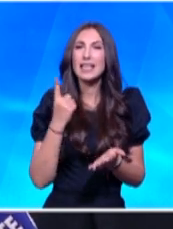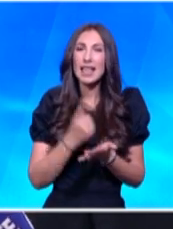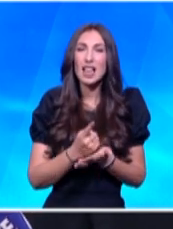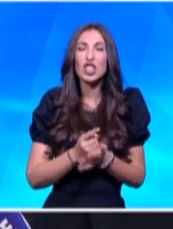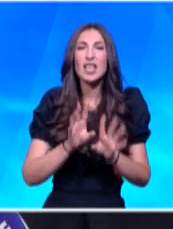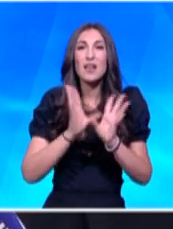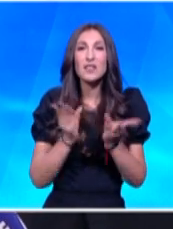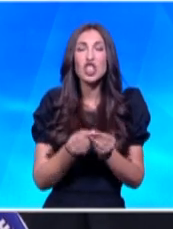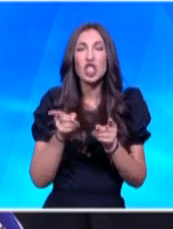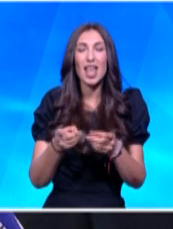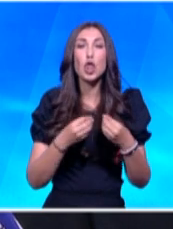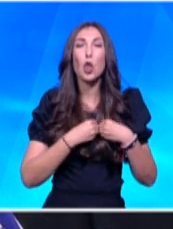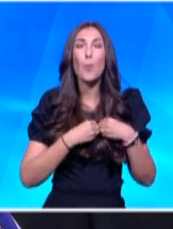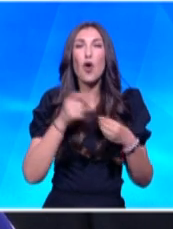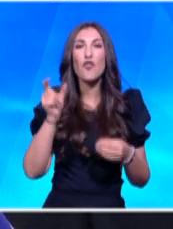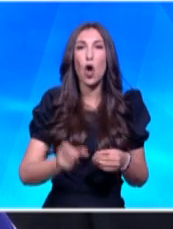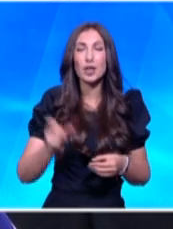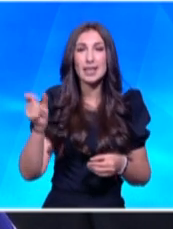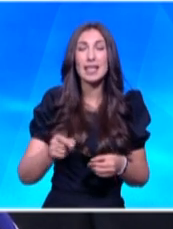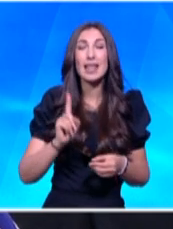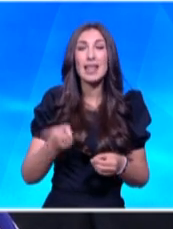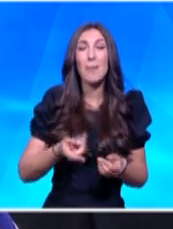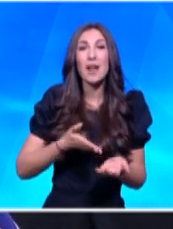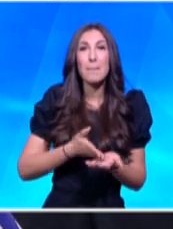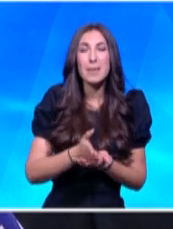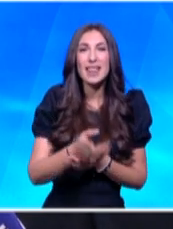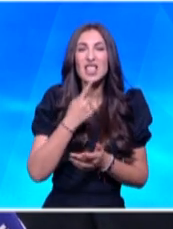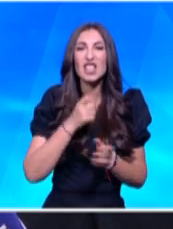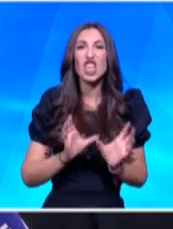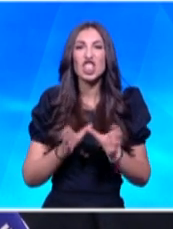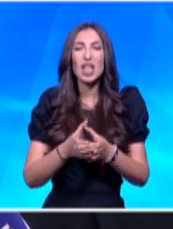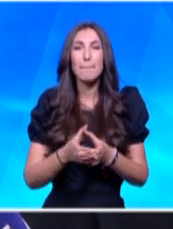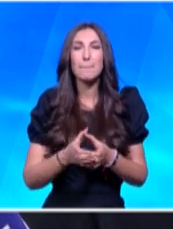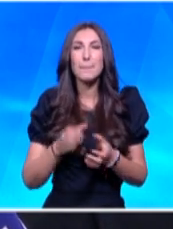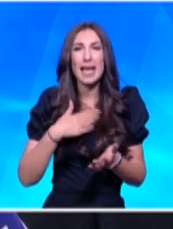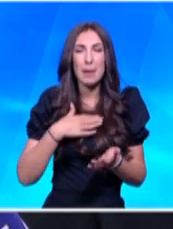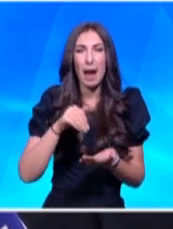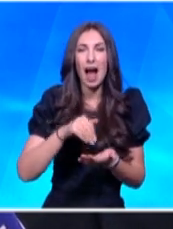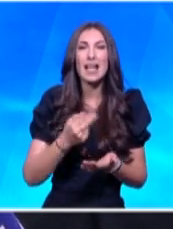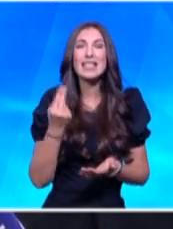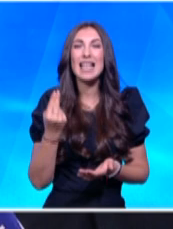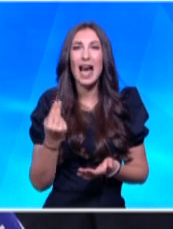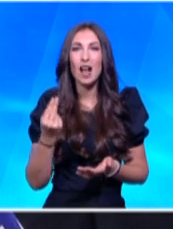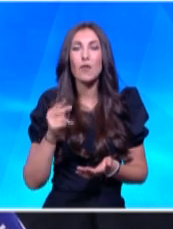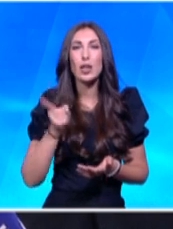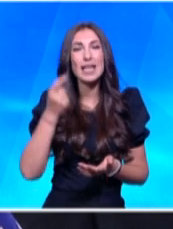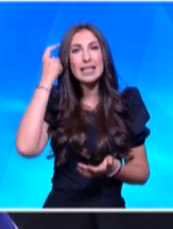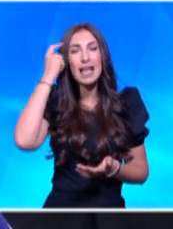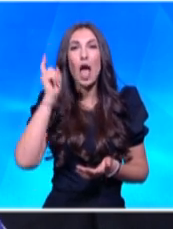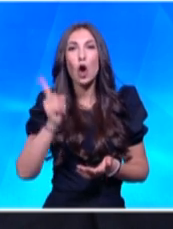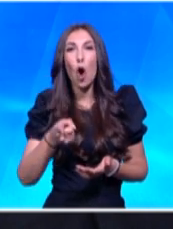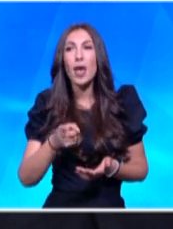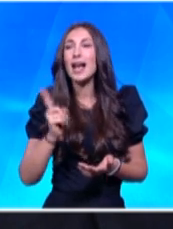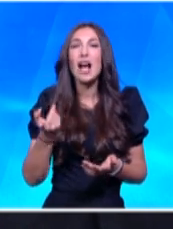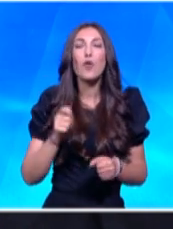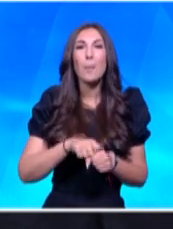е всички тези доброволци да минат през щаба в Царево, който е организиран, така че да се знае кой какво прави